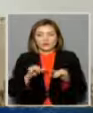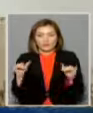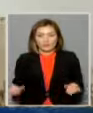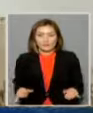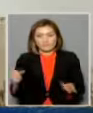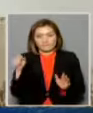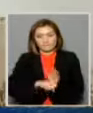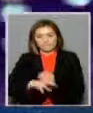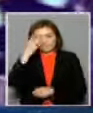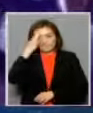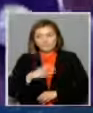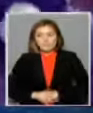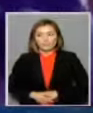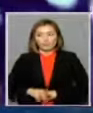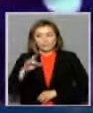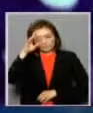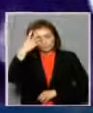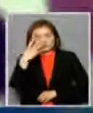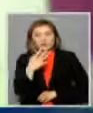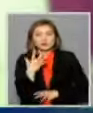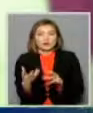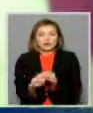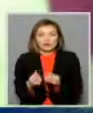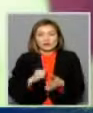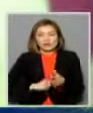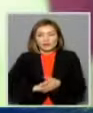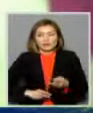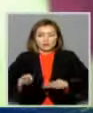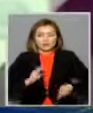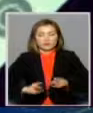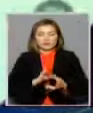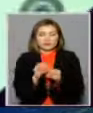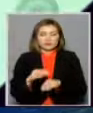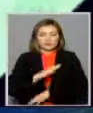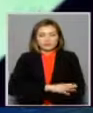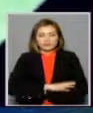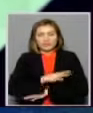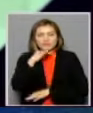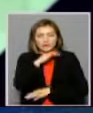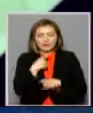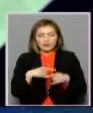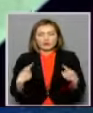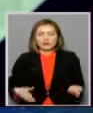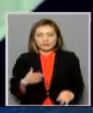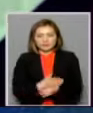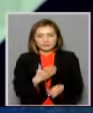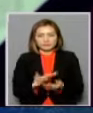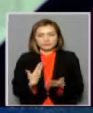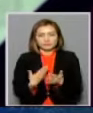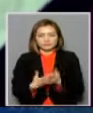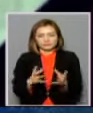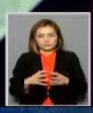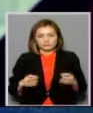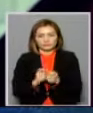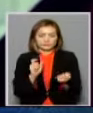к суициду. Психологические объяснения причин суицидального поведения достаточно разнообразны. Например,